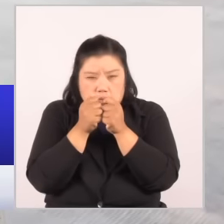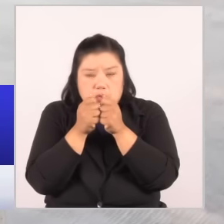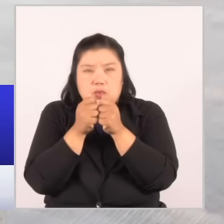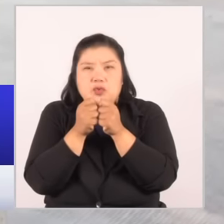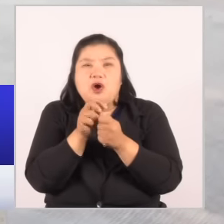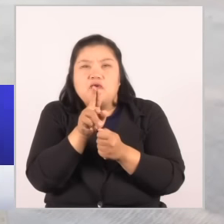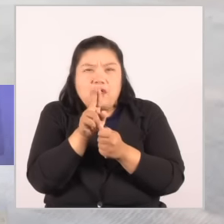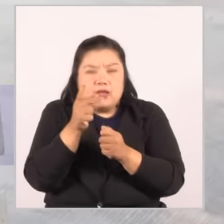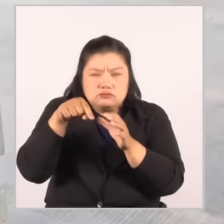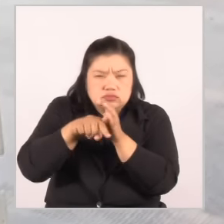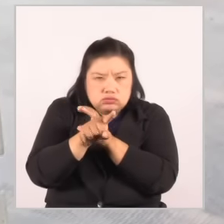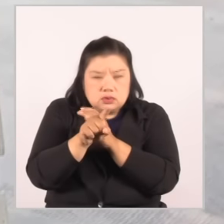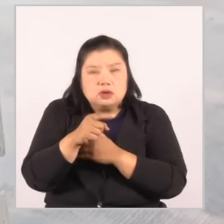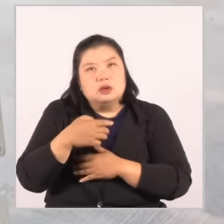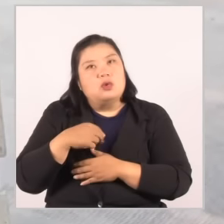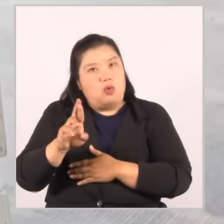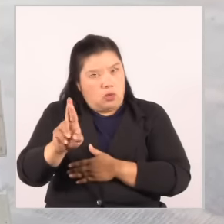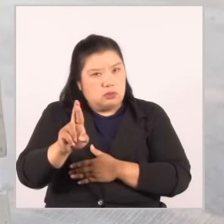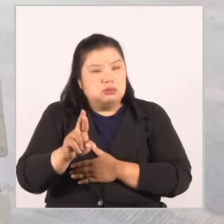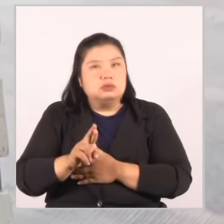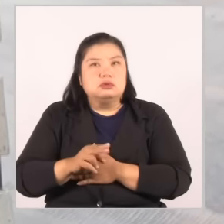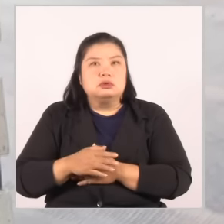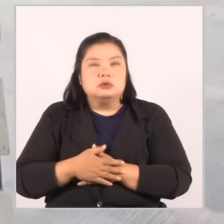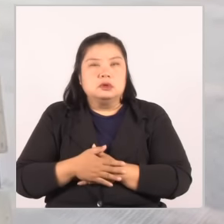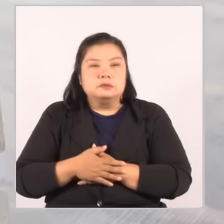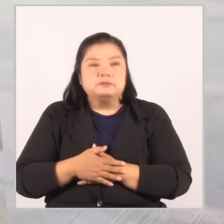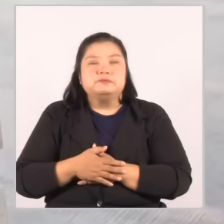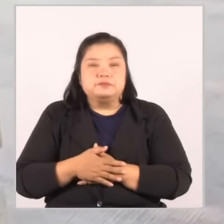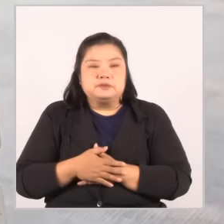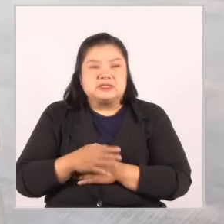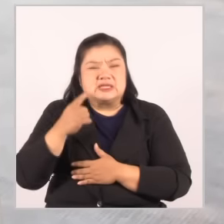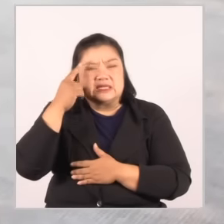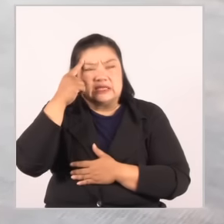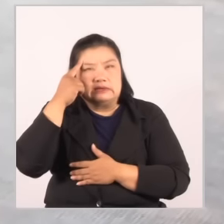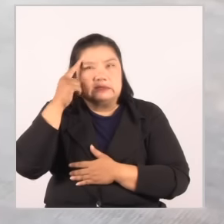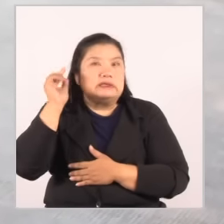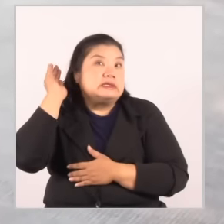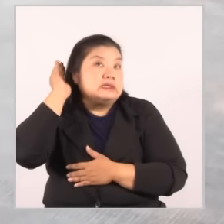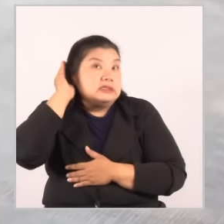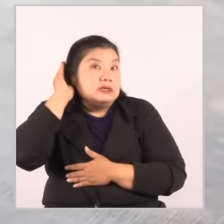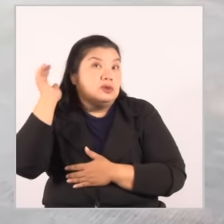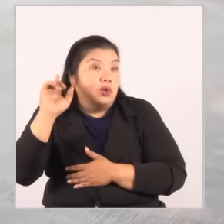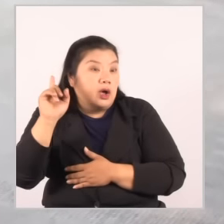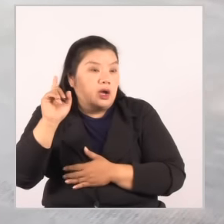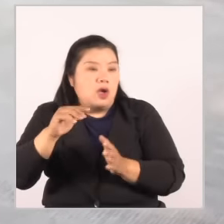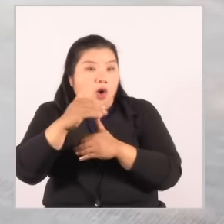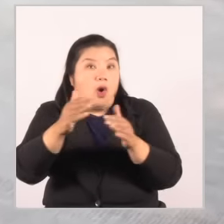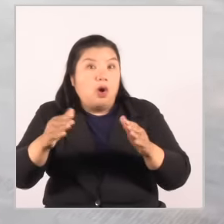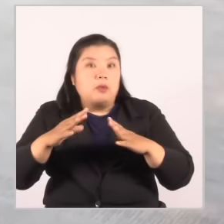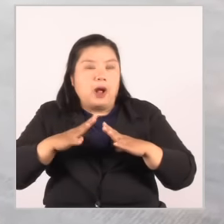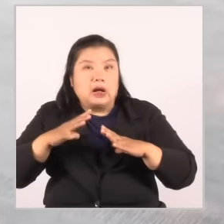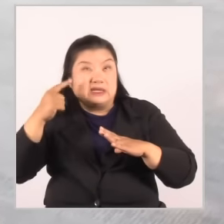คู่ก็ต้องระวังให้มากๆนะคะอย่าเพิ่งให้เขาเข้ามาในพื้นที่ของเราน